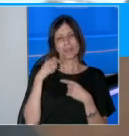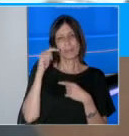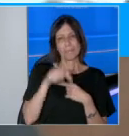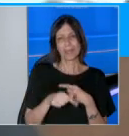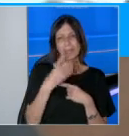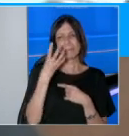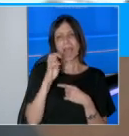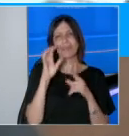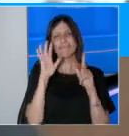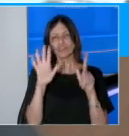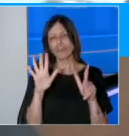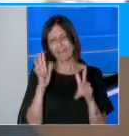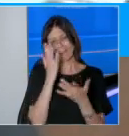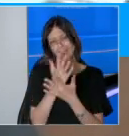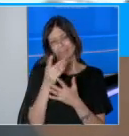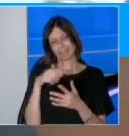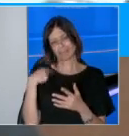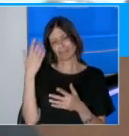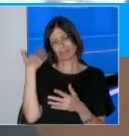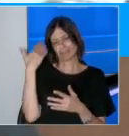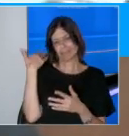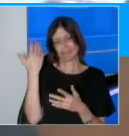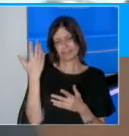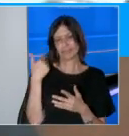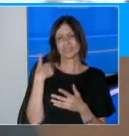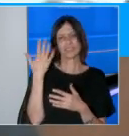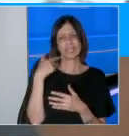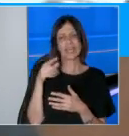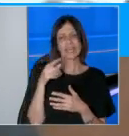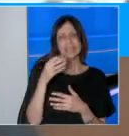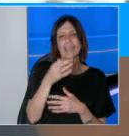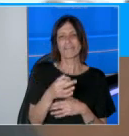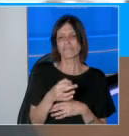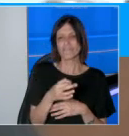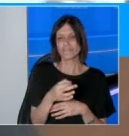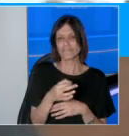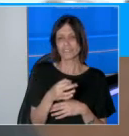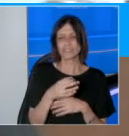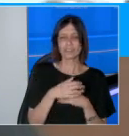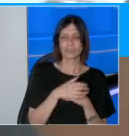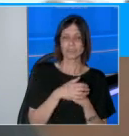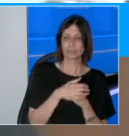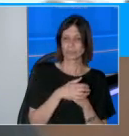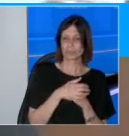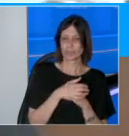כאן ב-47. כן. הייתי בקפריסין, בקורצתי.